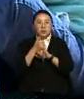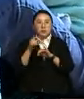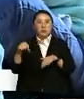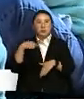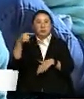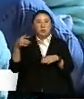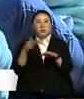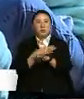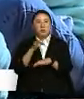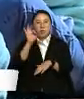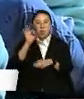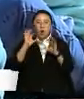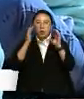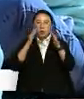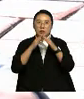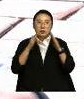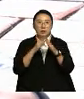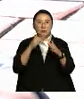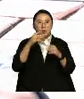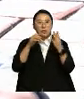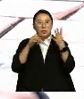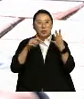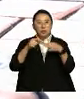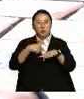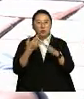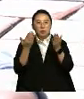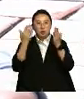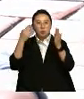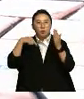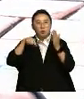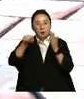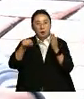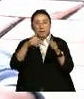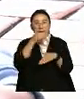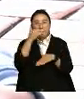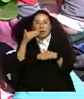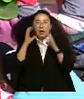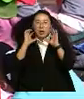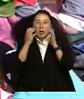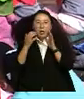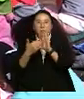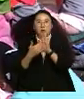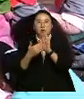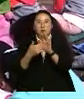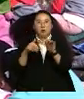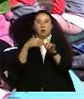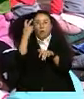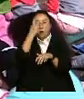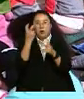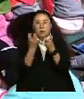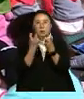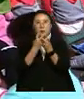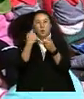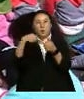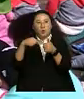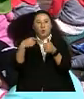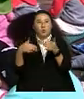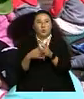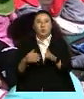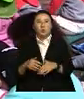지난달까지 10개의 어린이집과 4개의 초등학교를 찾아가 올바른 아토피 예방과 관리 방법을